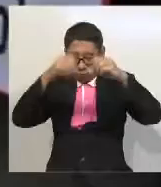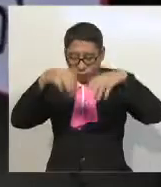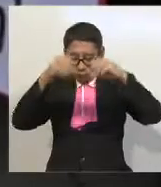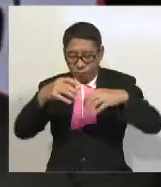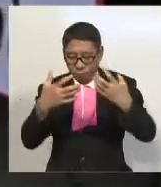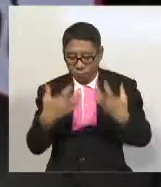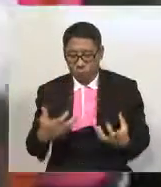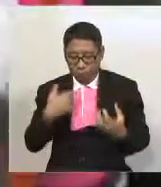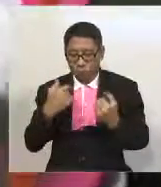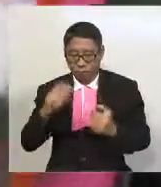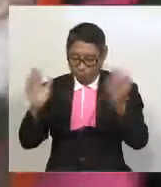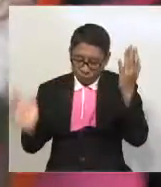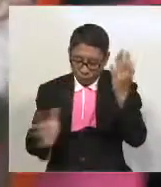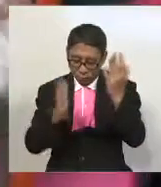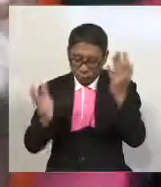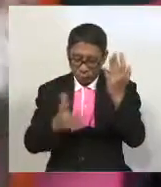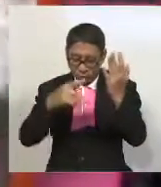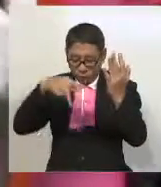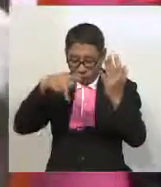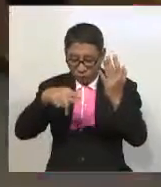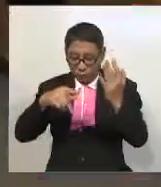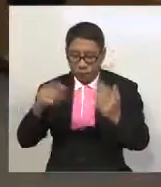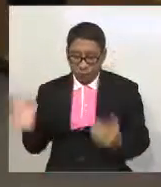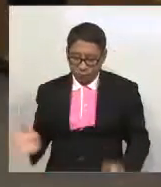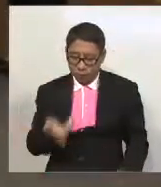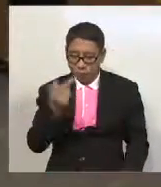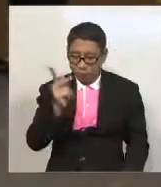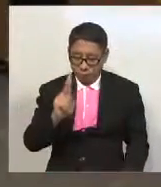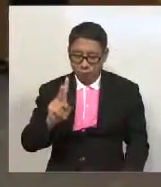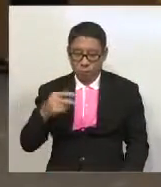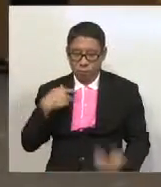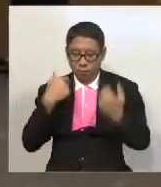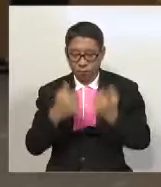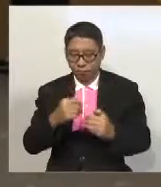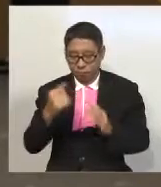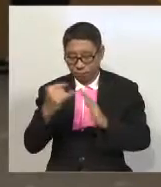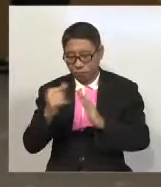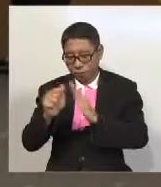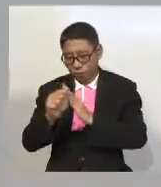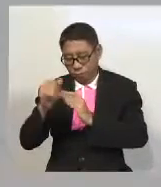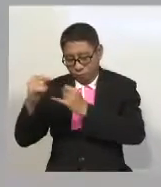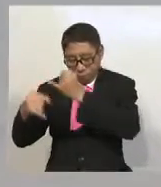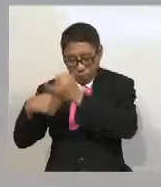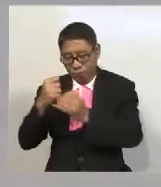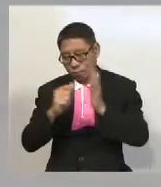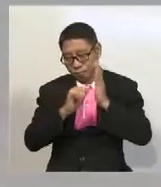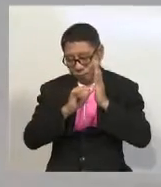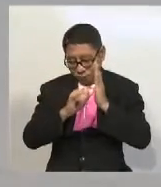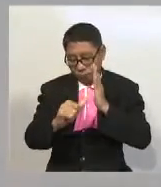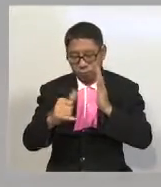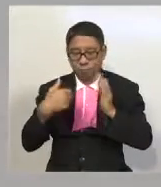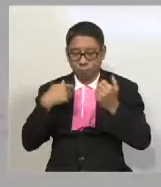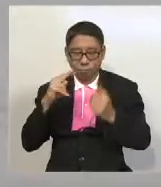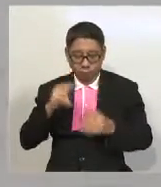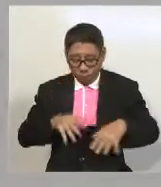กหนักจากอิทธิพลของพายุโพดุลและคาจิกิต่อเนื่องกันบริเวณจังหวัดอำนาจเจริญและยะโสธรทำ